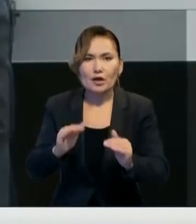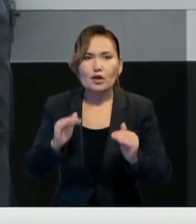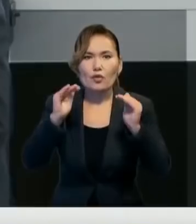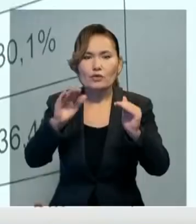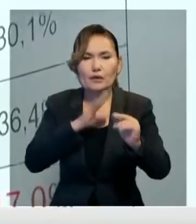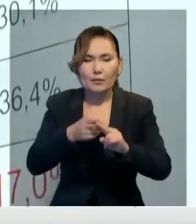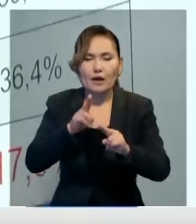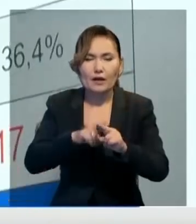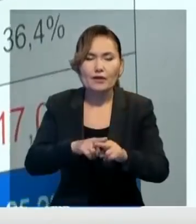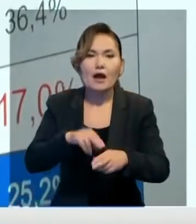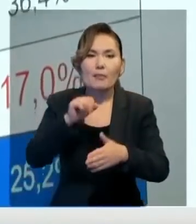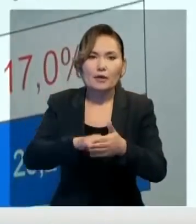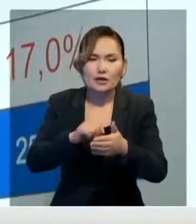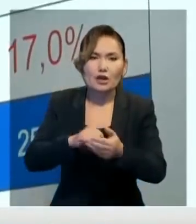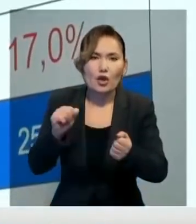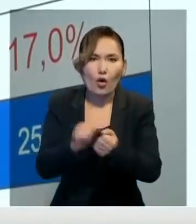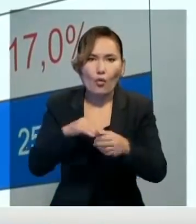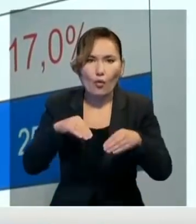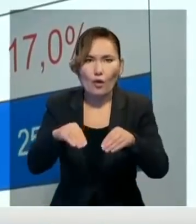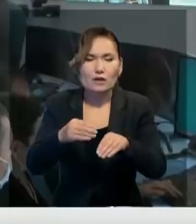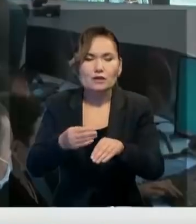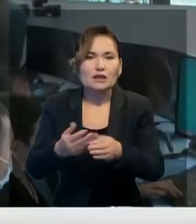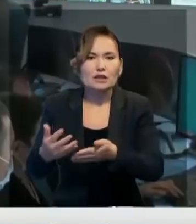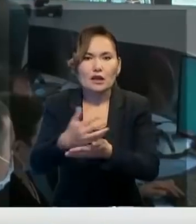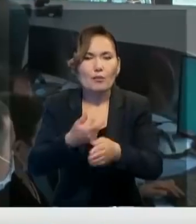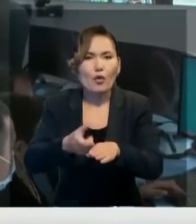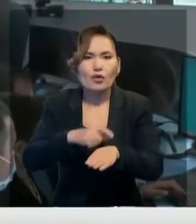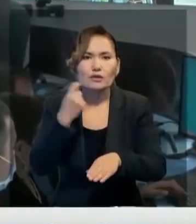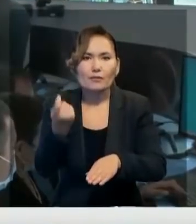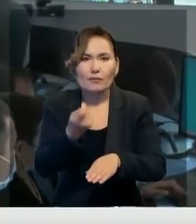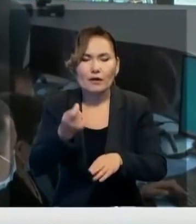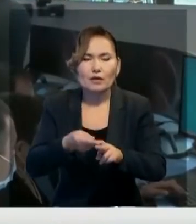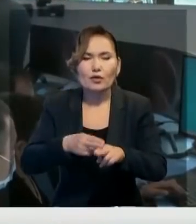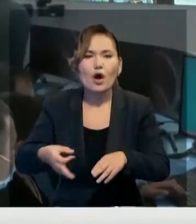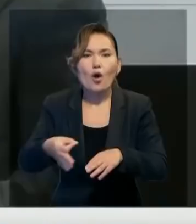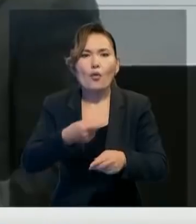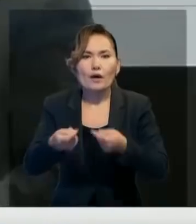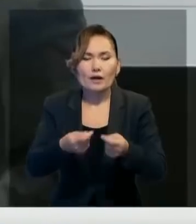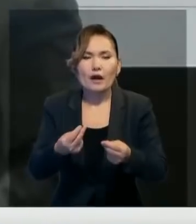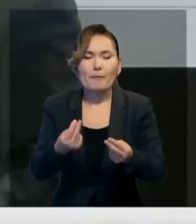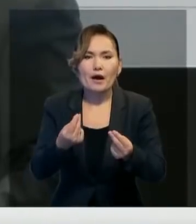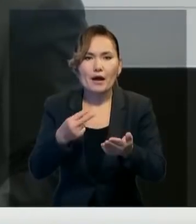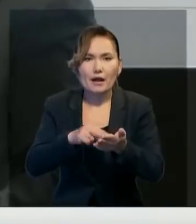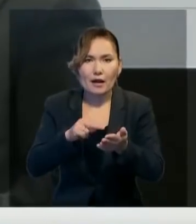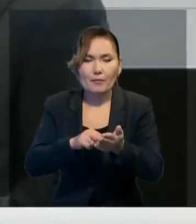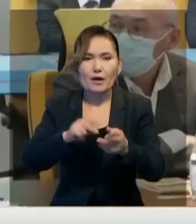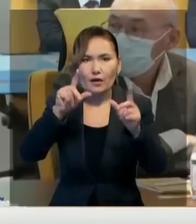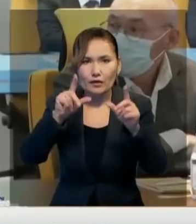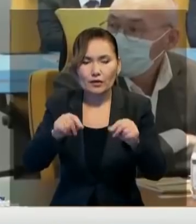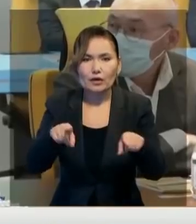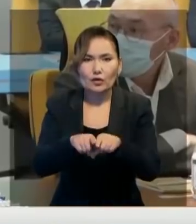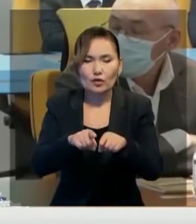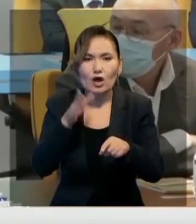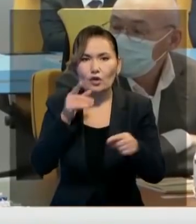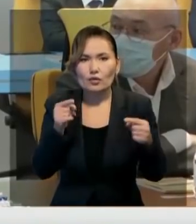өскен. Оған қуаңшылық себеп болды. Осыған орай үкімет басшысы облыс әкімдеріне инфляцияның өсуіне қарсы шараларды